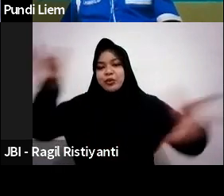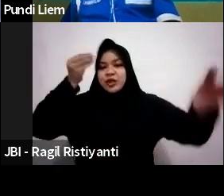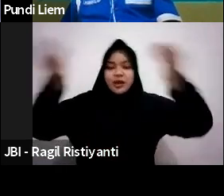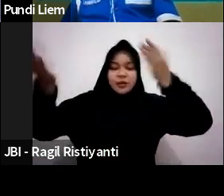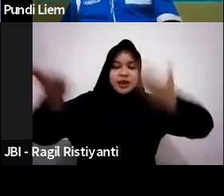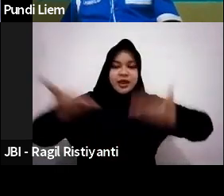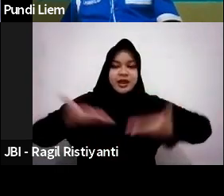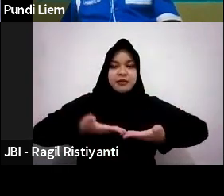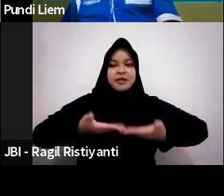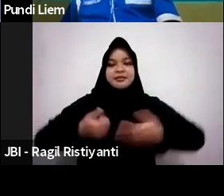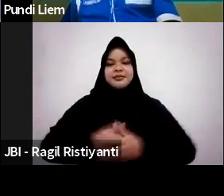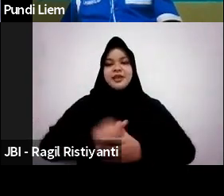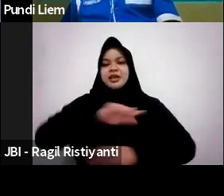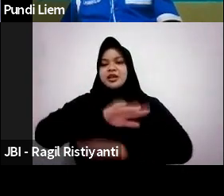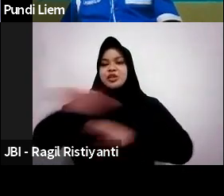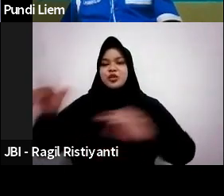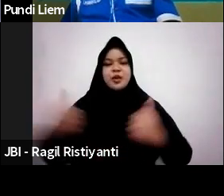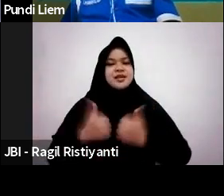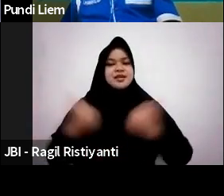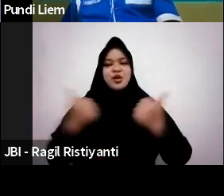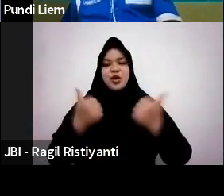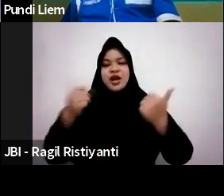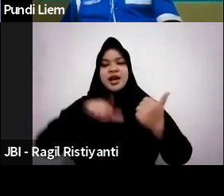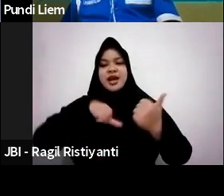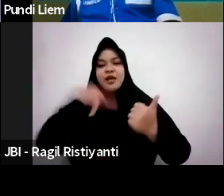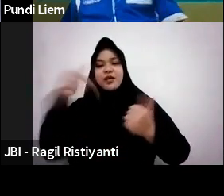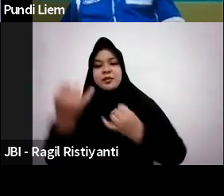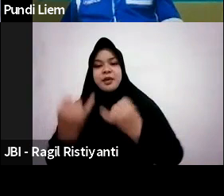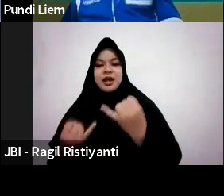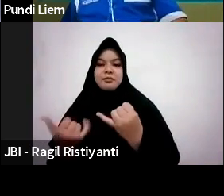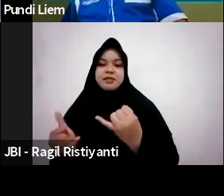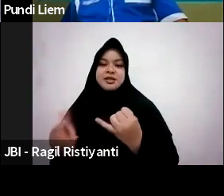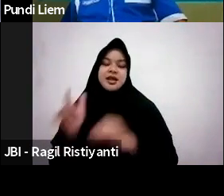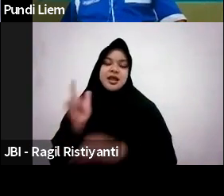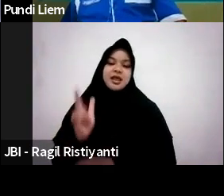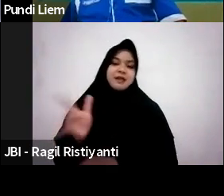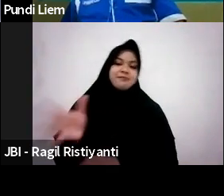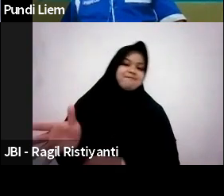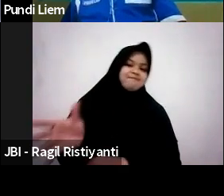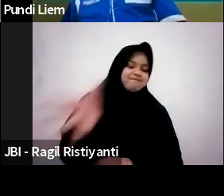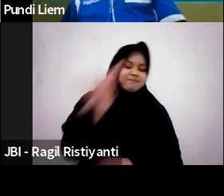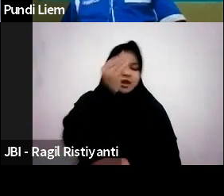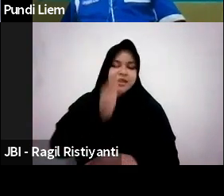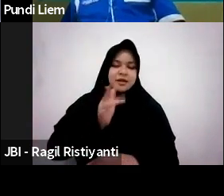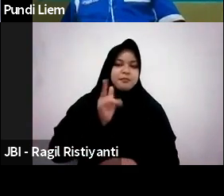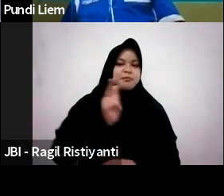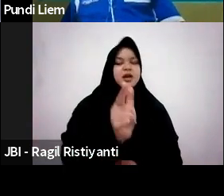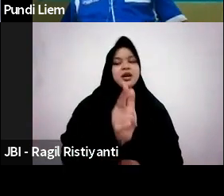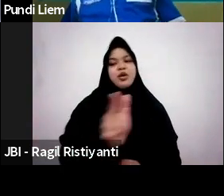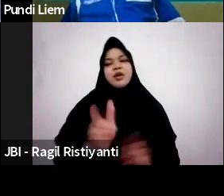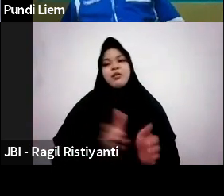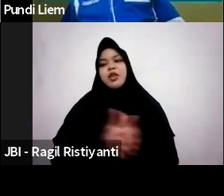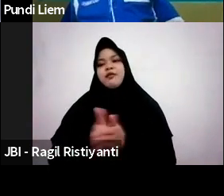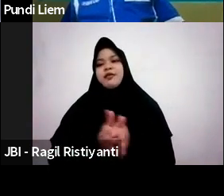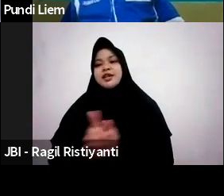segala keseruan kita dari awal sampai akhir bisa kita tetap pegang sampai ke depannya dan menjadi motivasi supaya kita